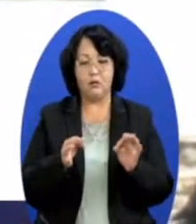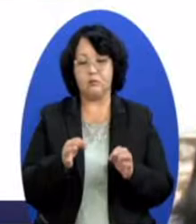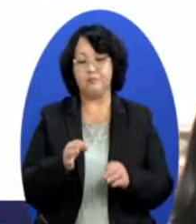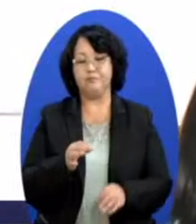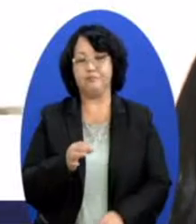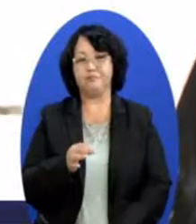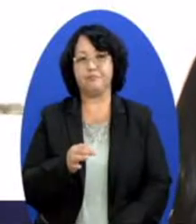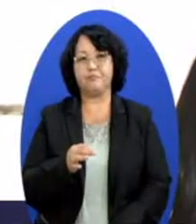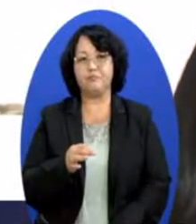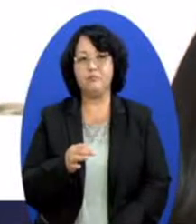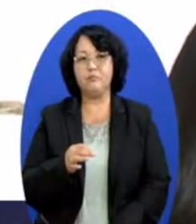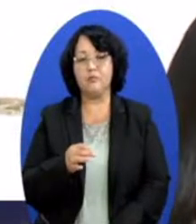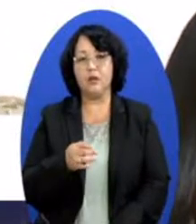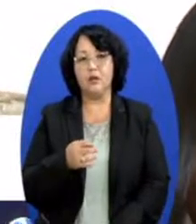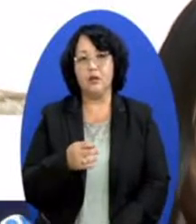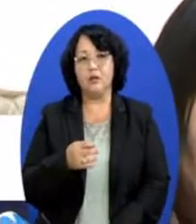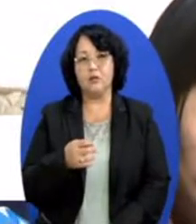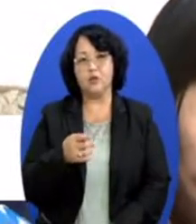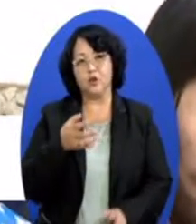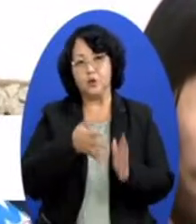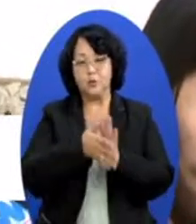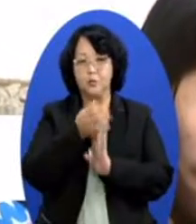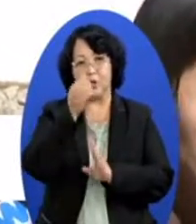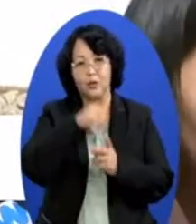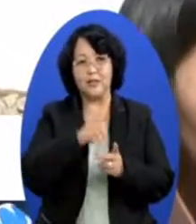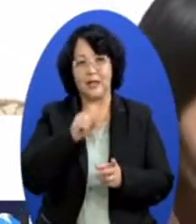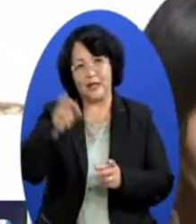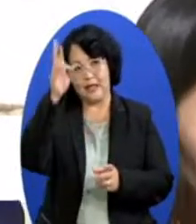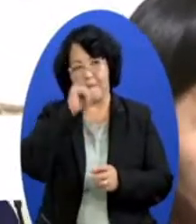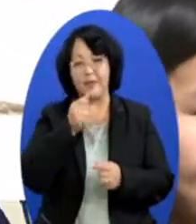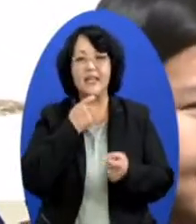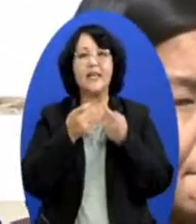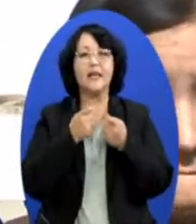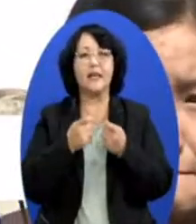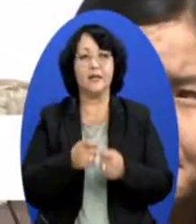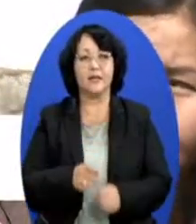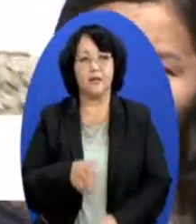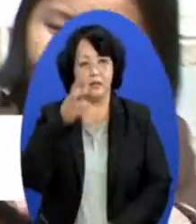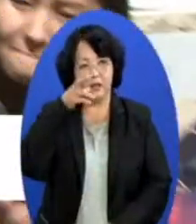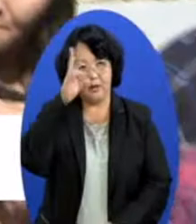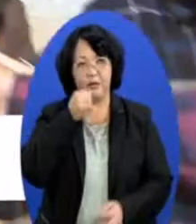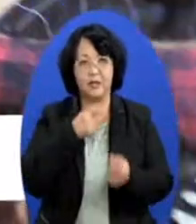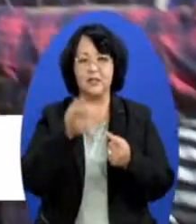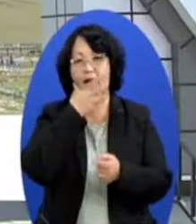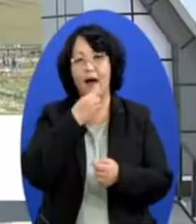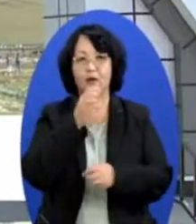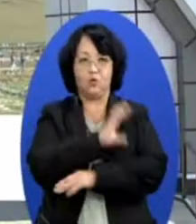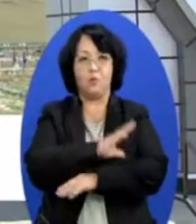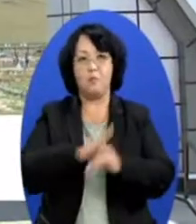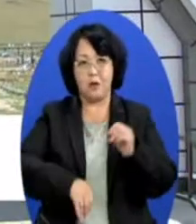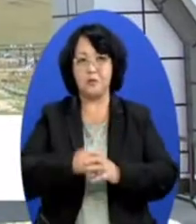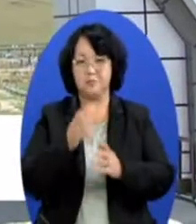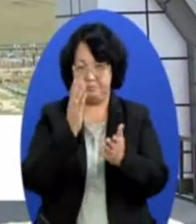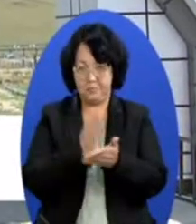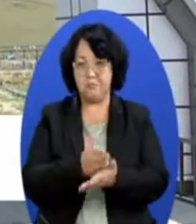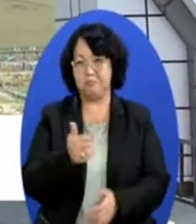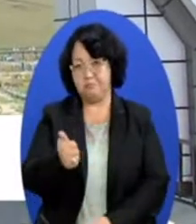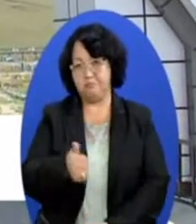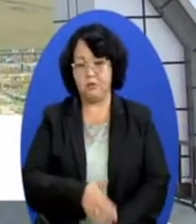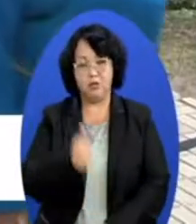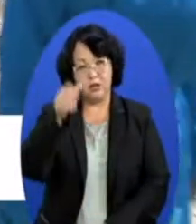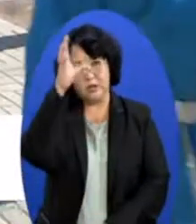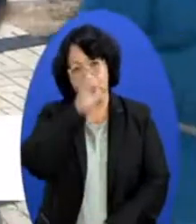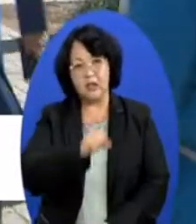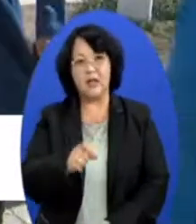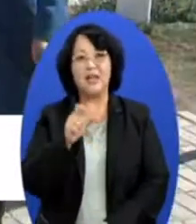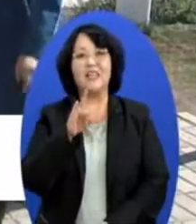хамт явж байгаа юм чинь 21 оны төсөв суулгах тал сангийн хамтаа ярилцээ те. Боловсруулын хамт чинь. Сайхан сургууль байсан байна шүү дээ. Ерөнхий сайд